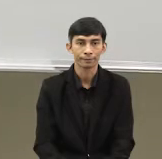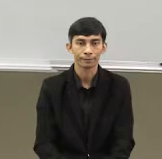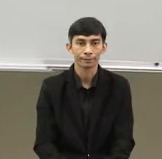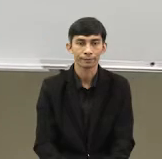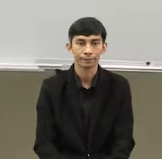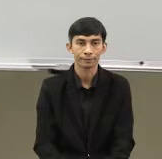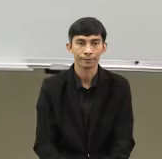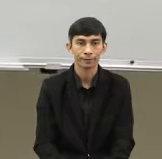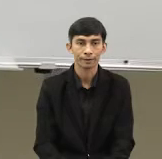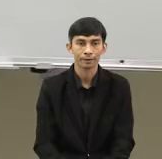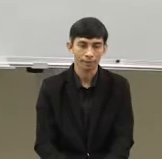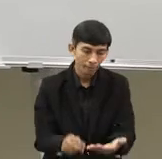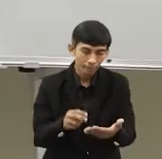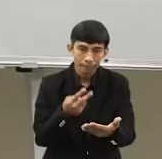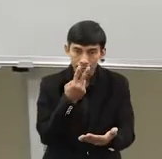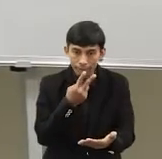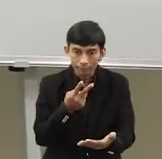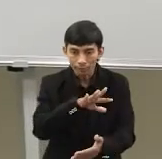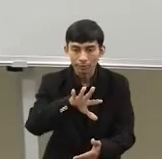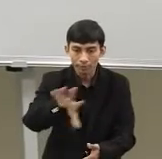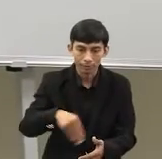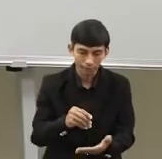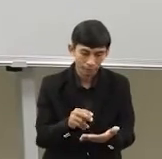chà chẳng dương an mê riêng từng ọc nế